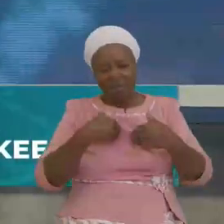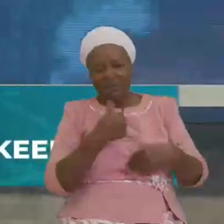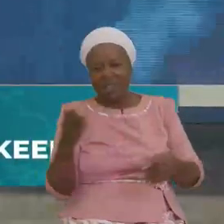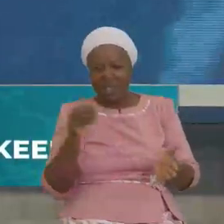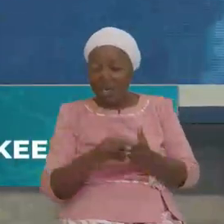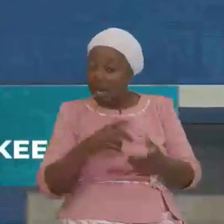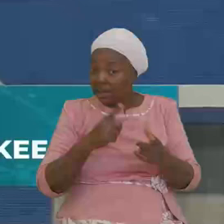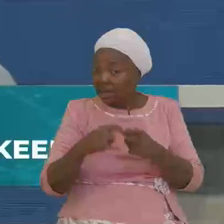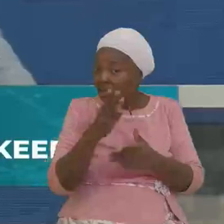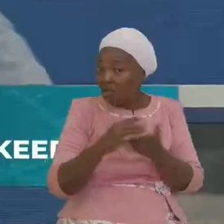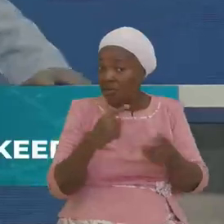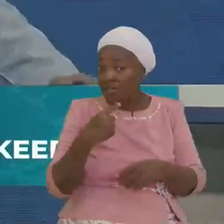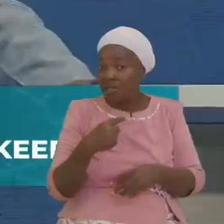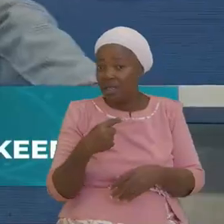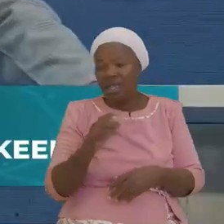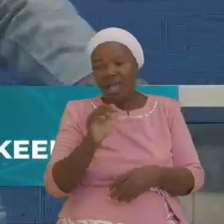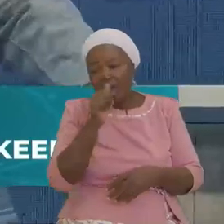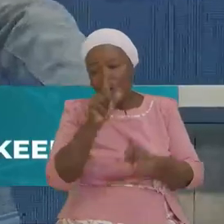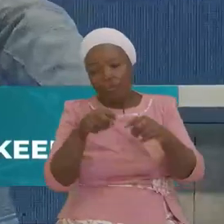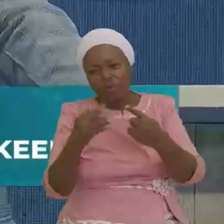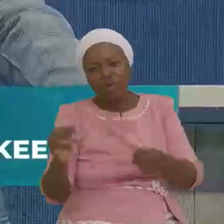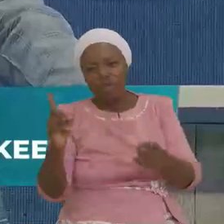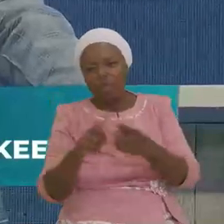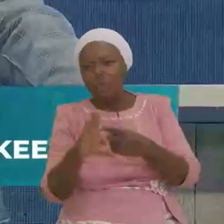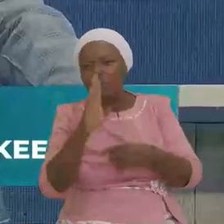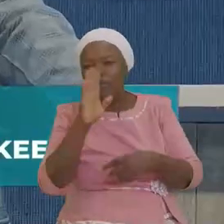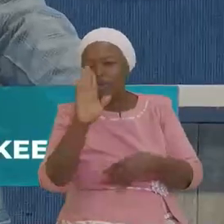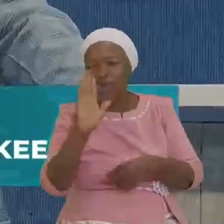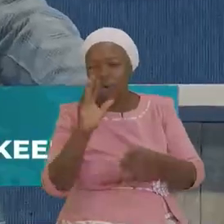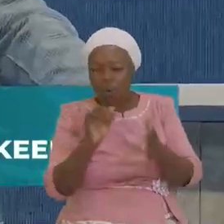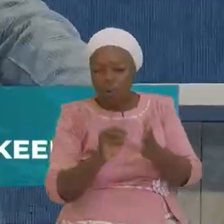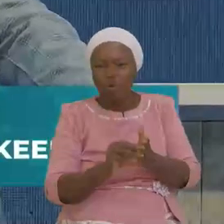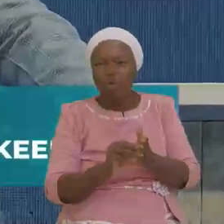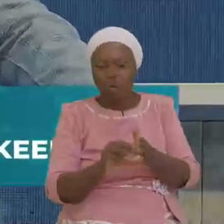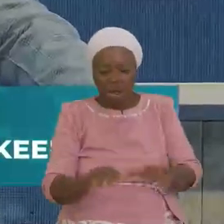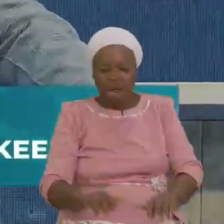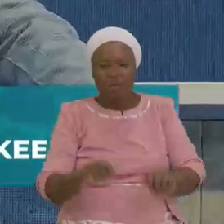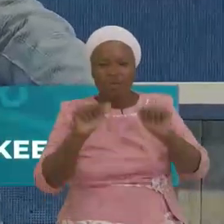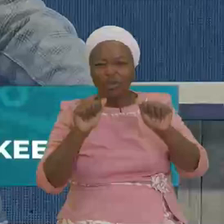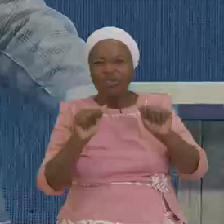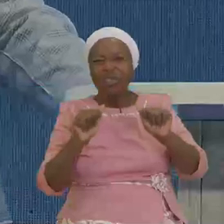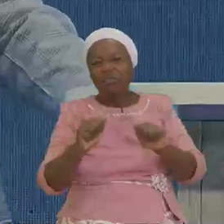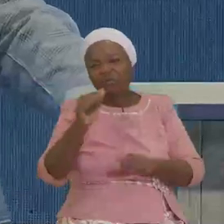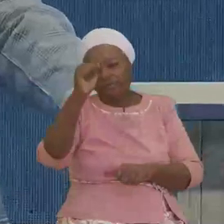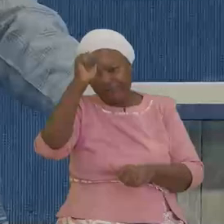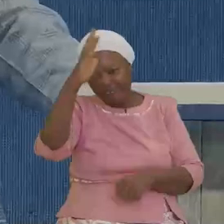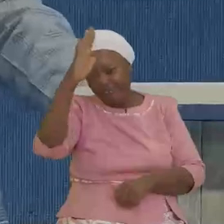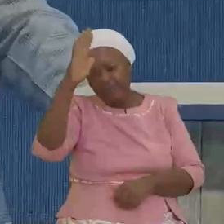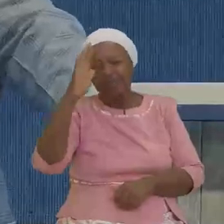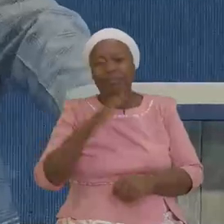pénurie. Et puis, quelqu'un t'a dit que